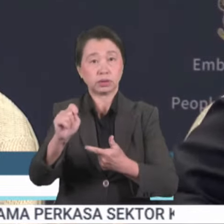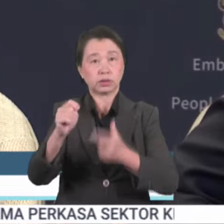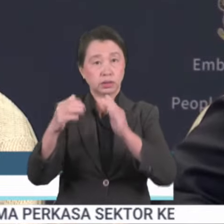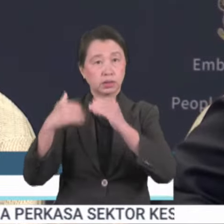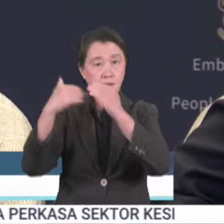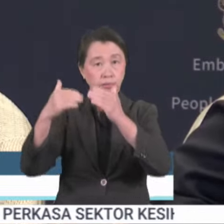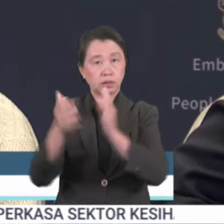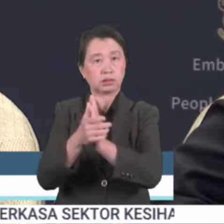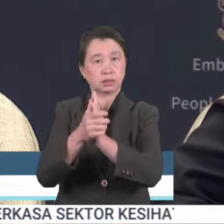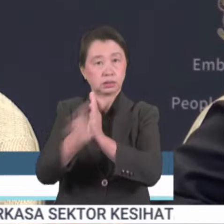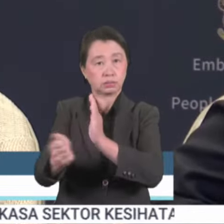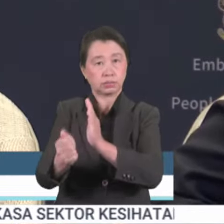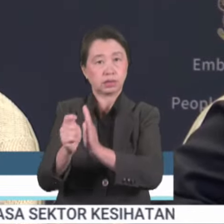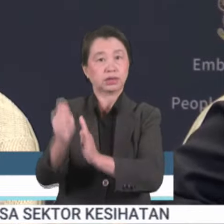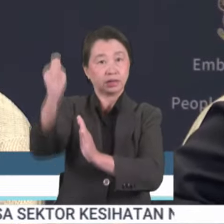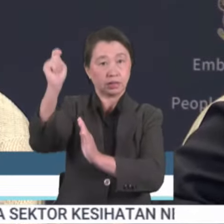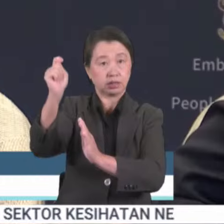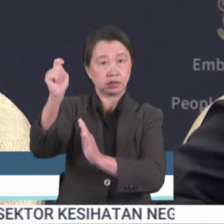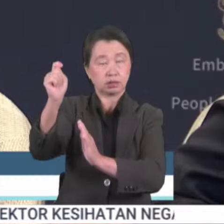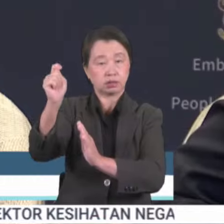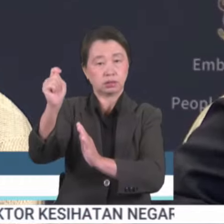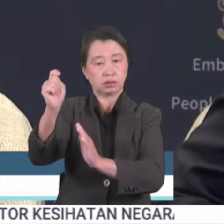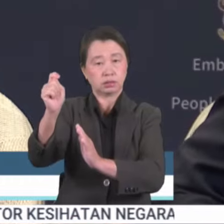peringkat kemahiran tinggi.